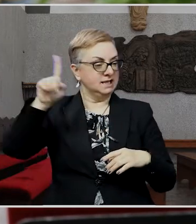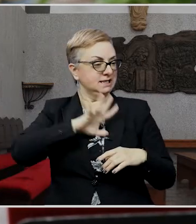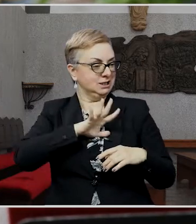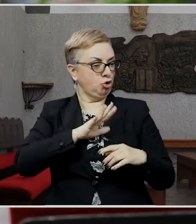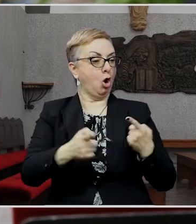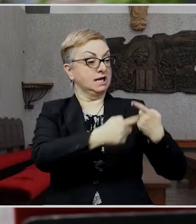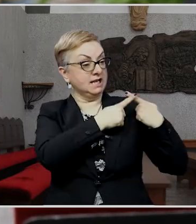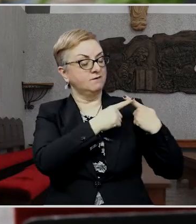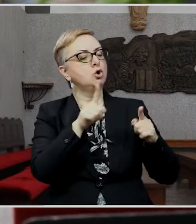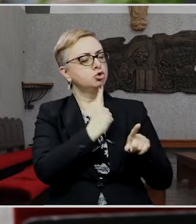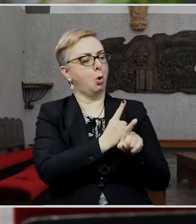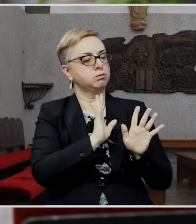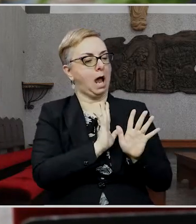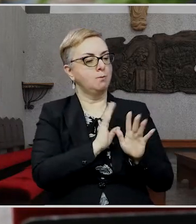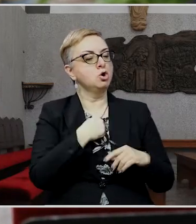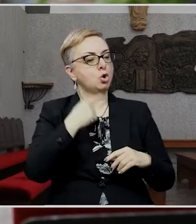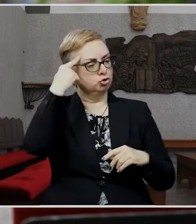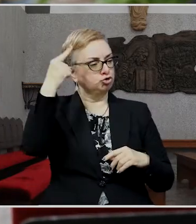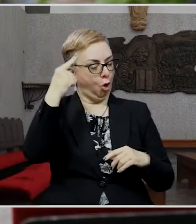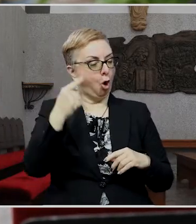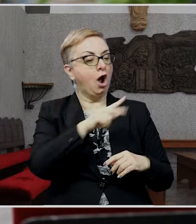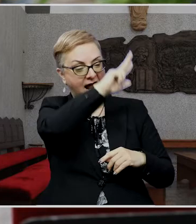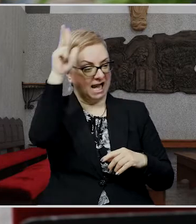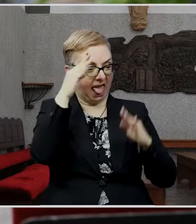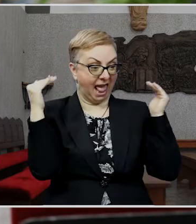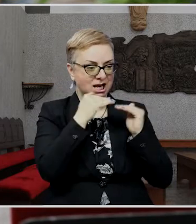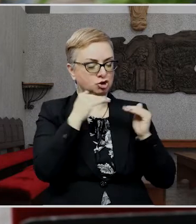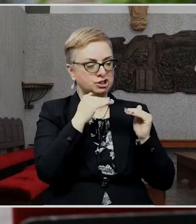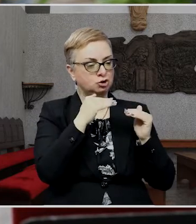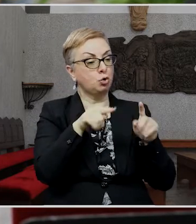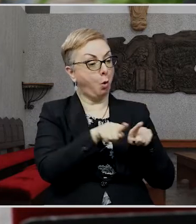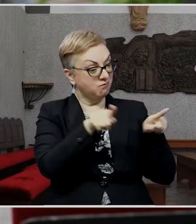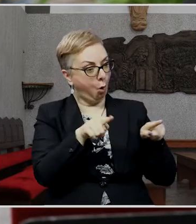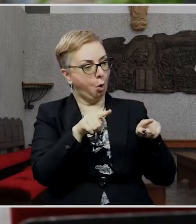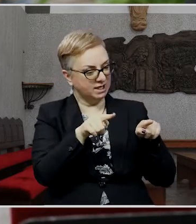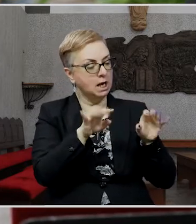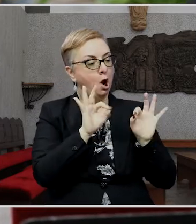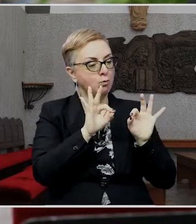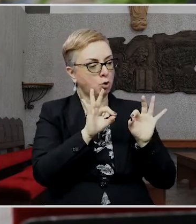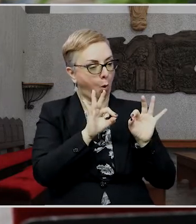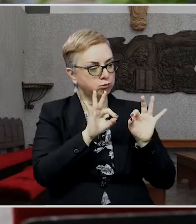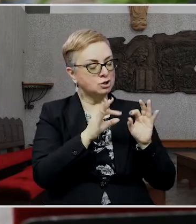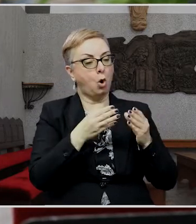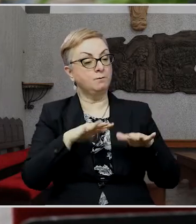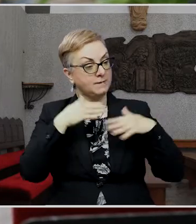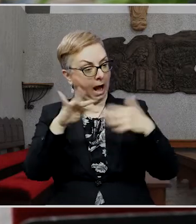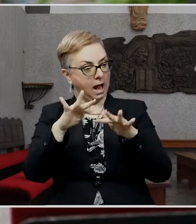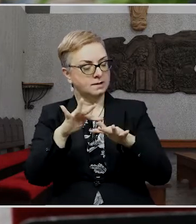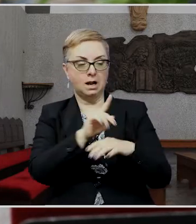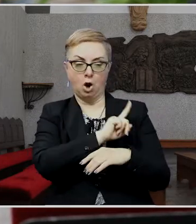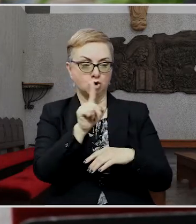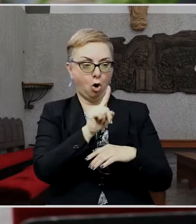io so che il re d'egitto non vi lascerà andare se non costretto da mano forte